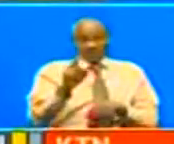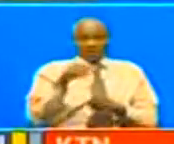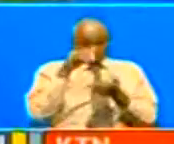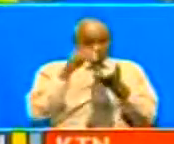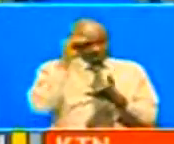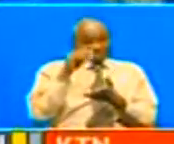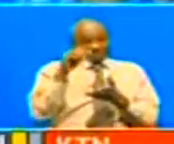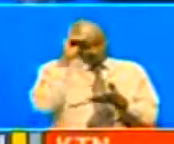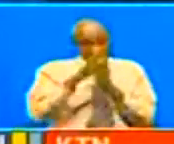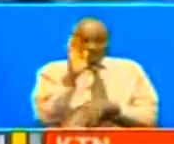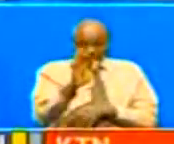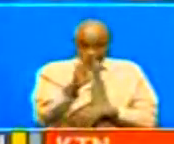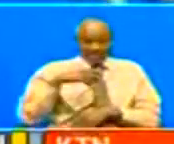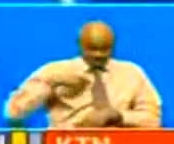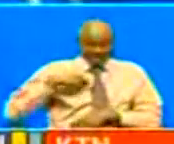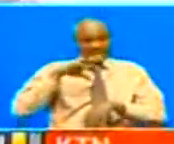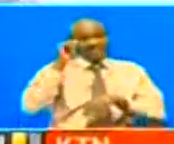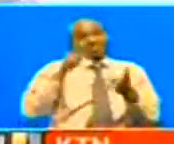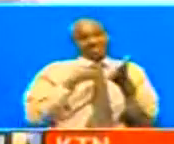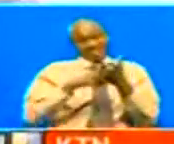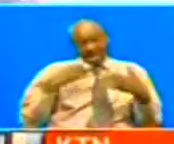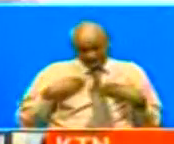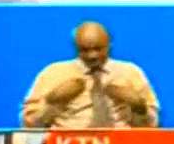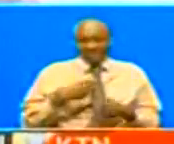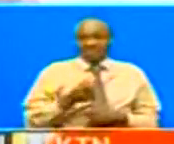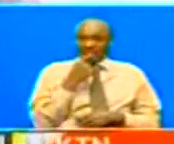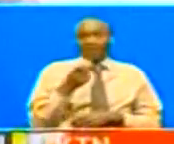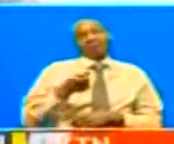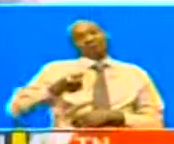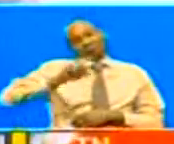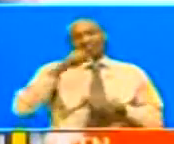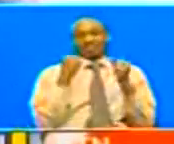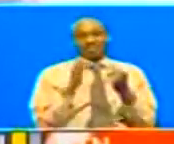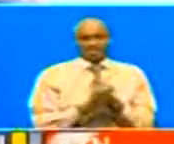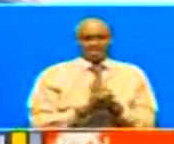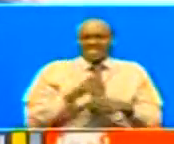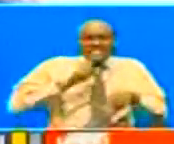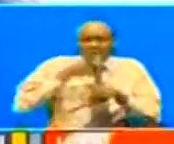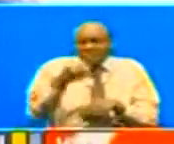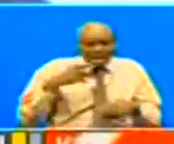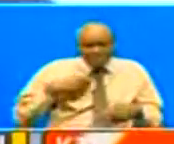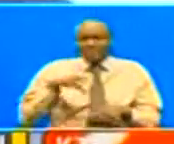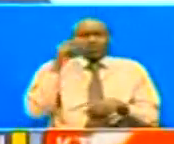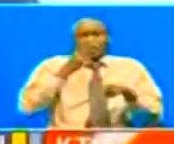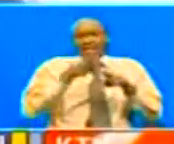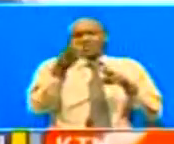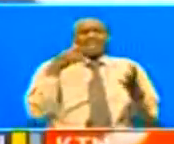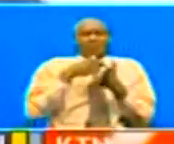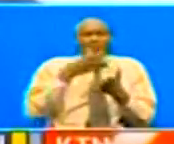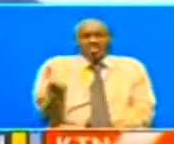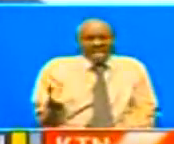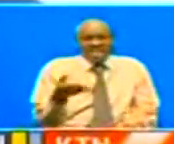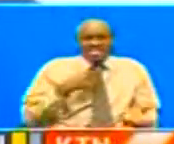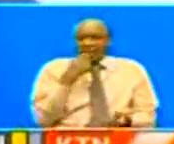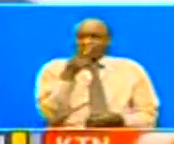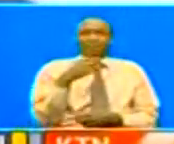hatia utumizi wa dawa za kusisimua misuli. All of a sudden I found my name involved in a doping scandal. Yes, definitely, Rita, I